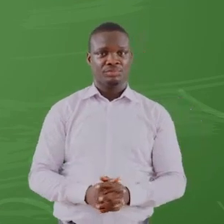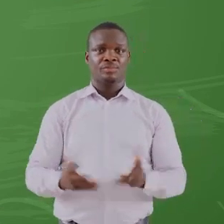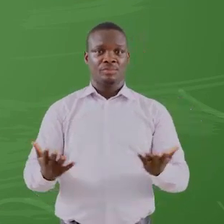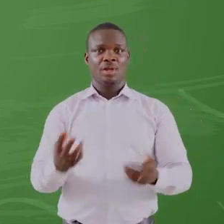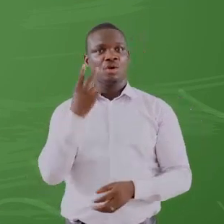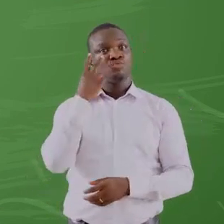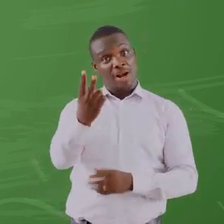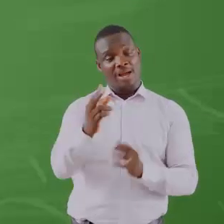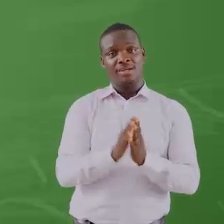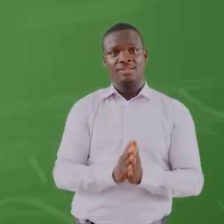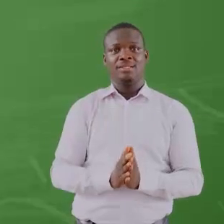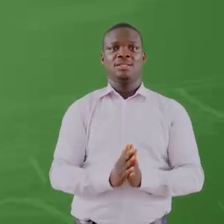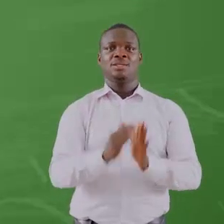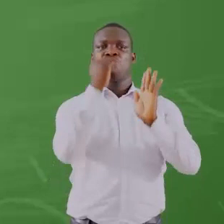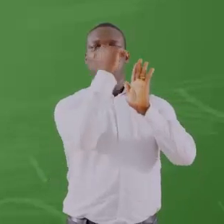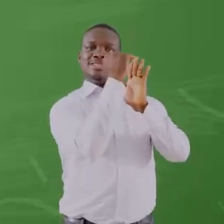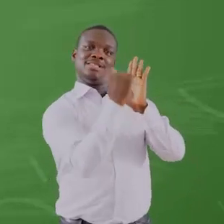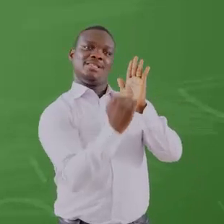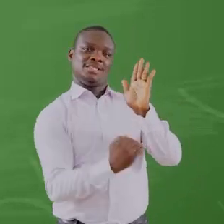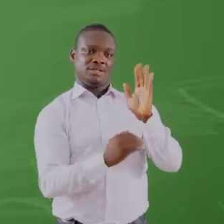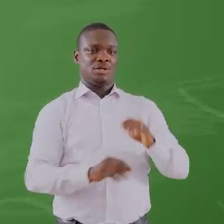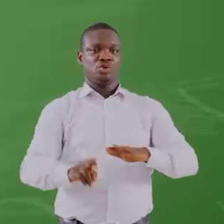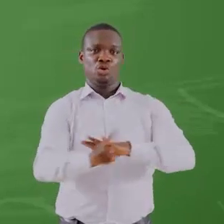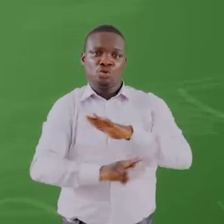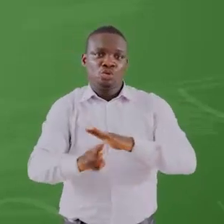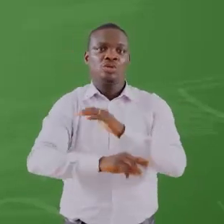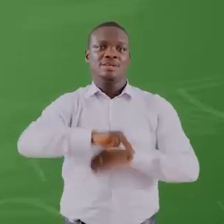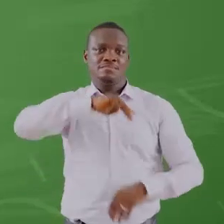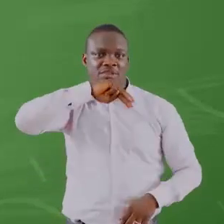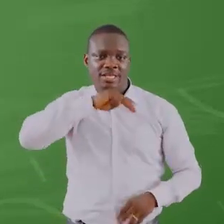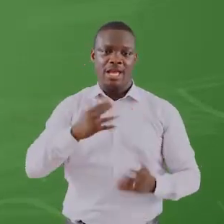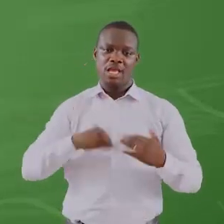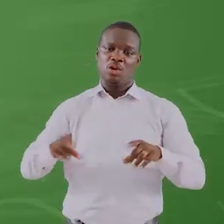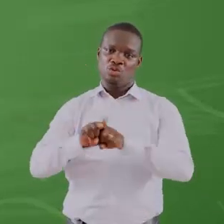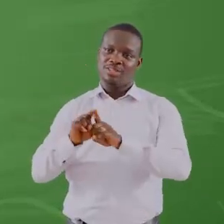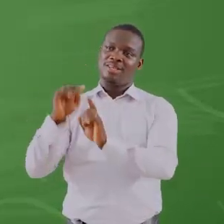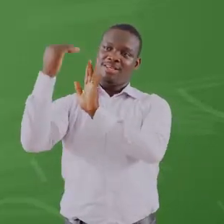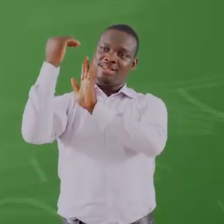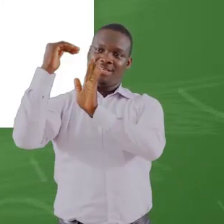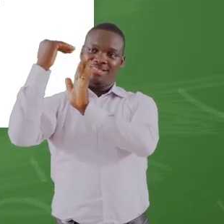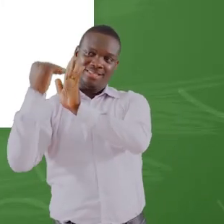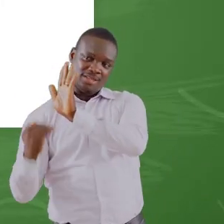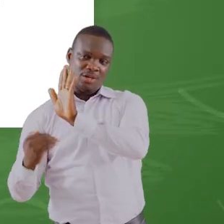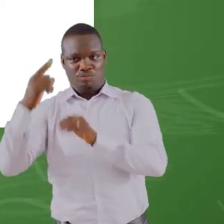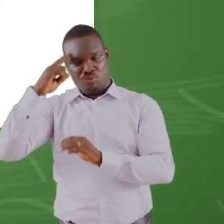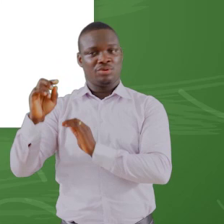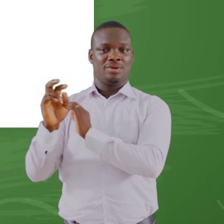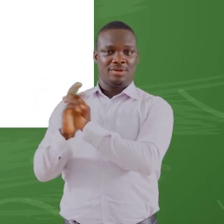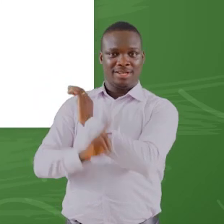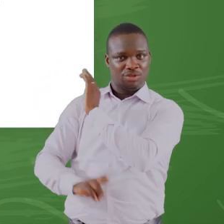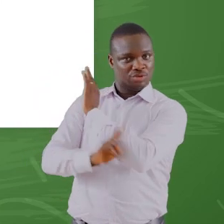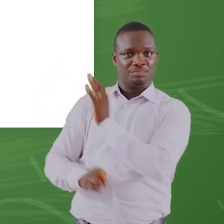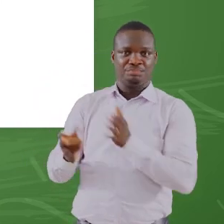Voici une liste de ressources minières et des régions. Pour les